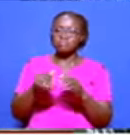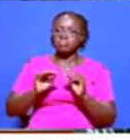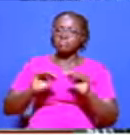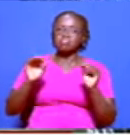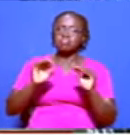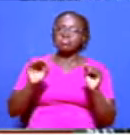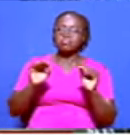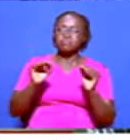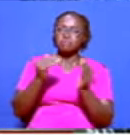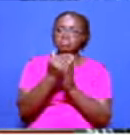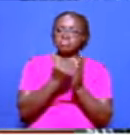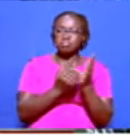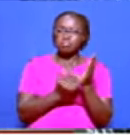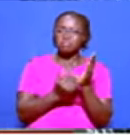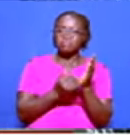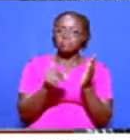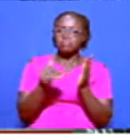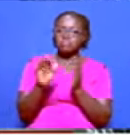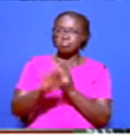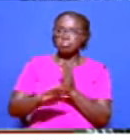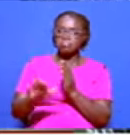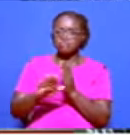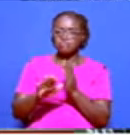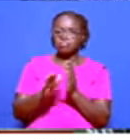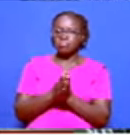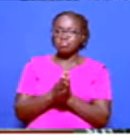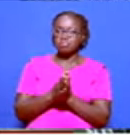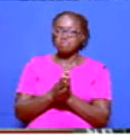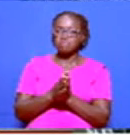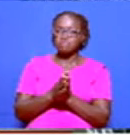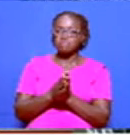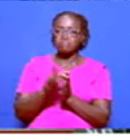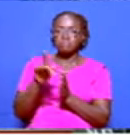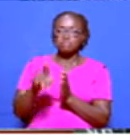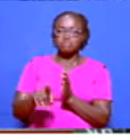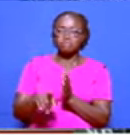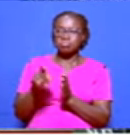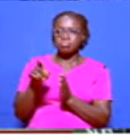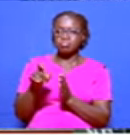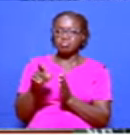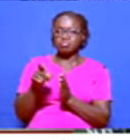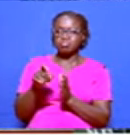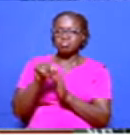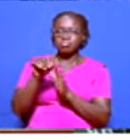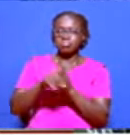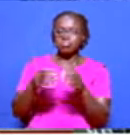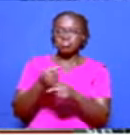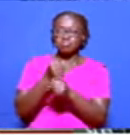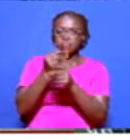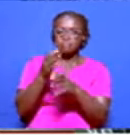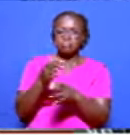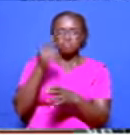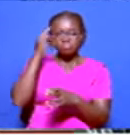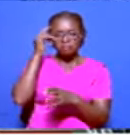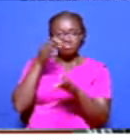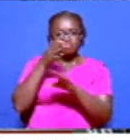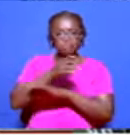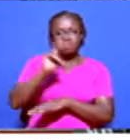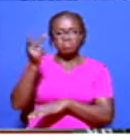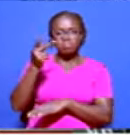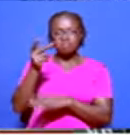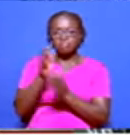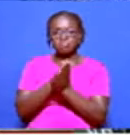shall, among other areas, spur the much needed impetus for stakeholders to think beyond Kenya and therefore to reap